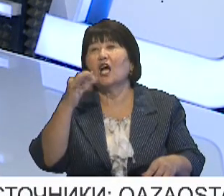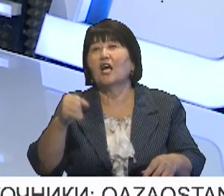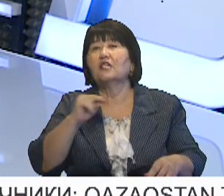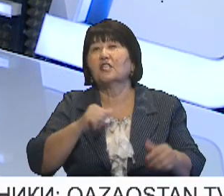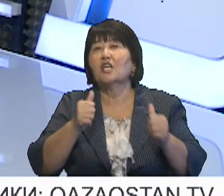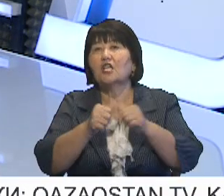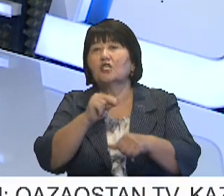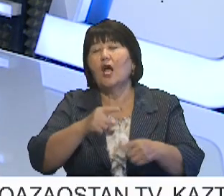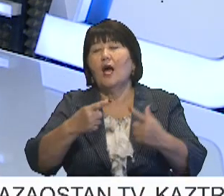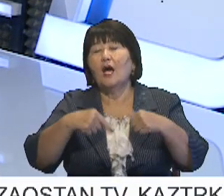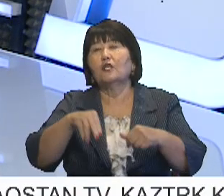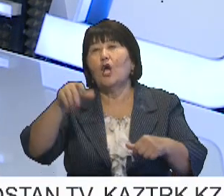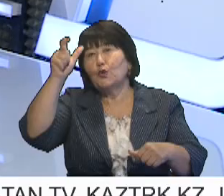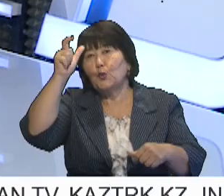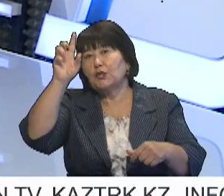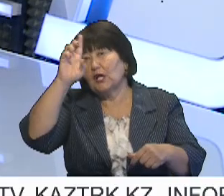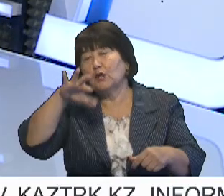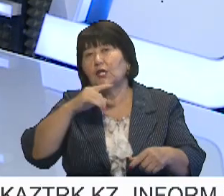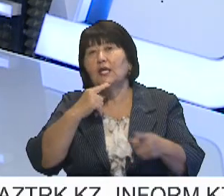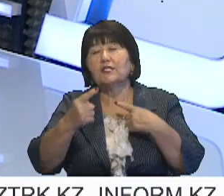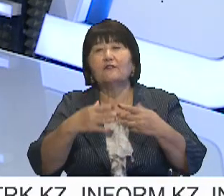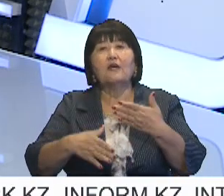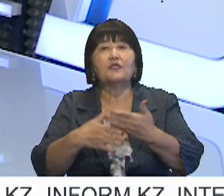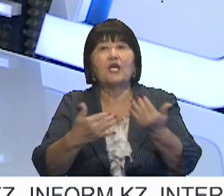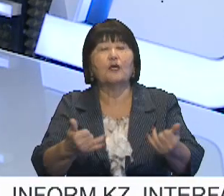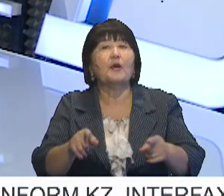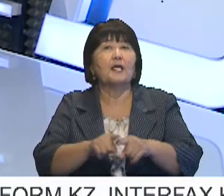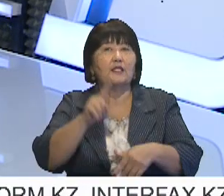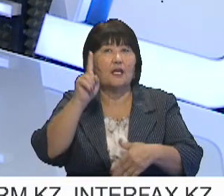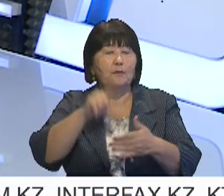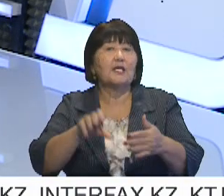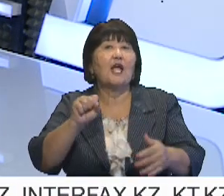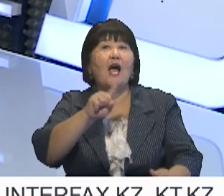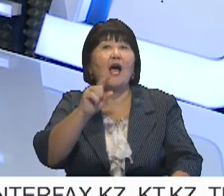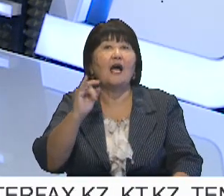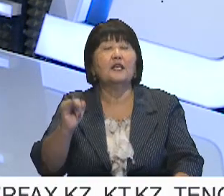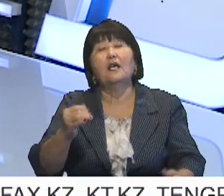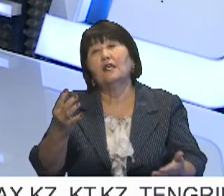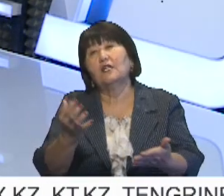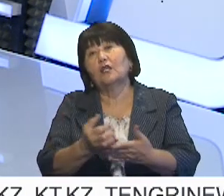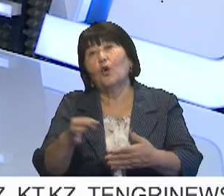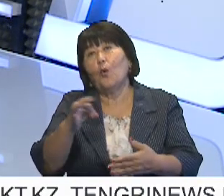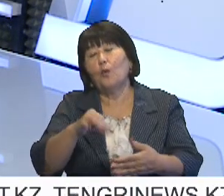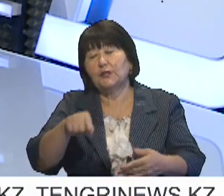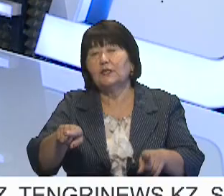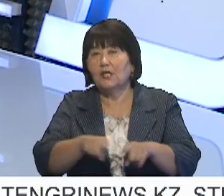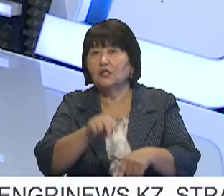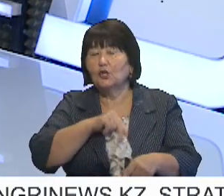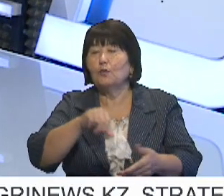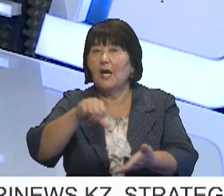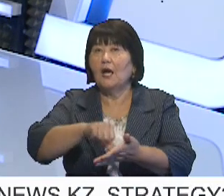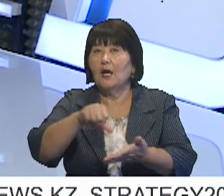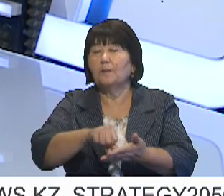сотрудничества, Организации тюркских государств и совещаний по взаимодействию и мерам доверия в Азии. В нашей области в день референдума также работают